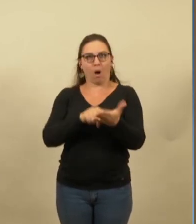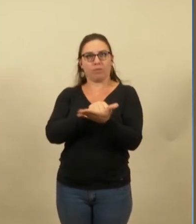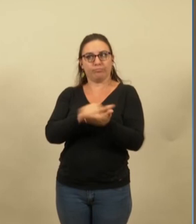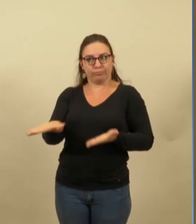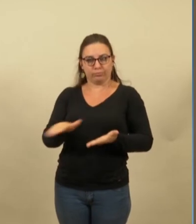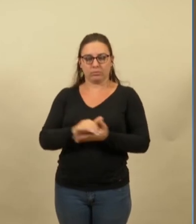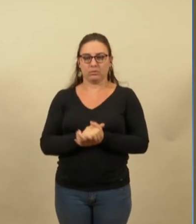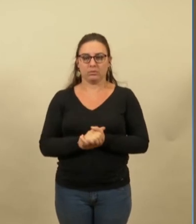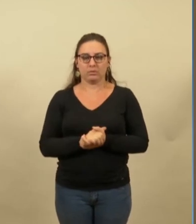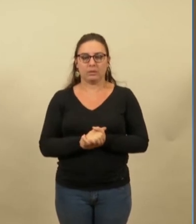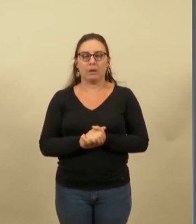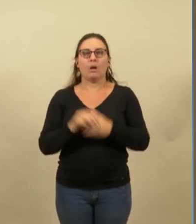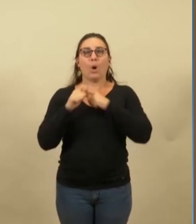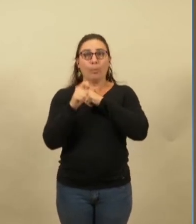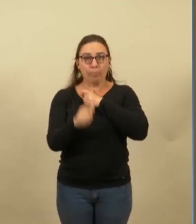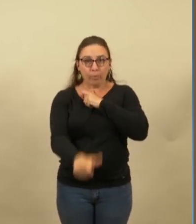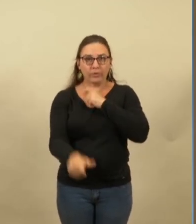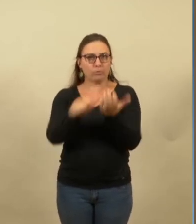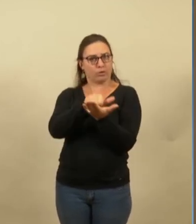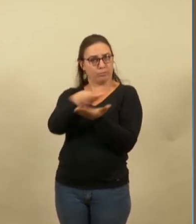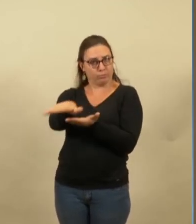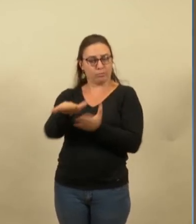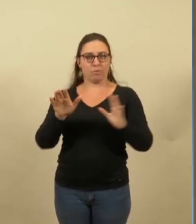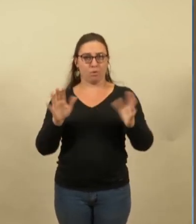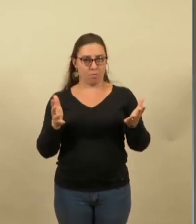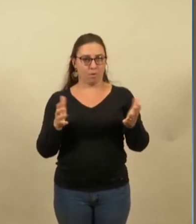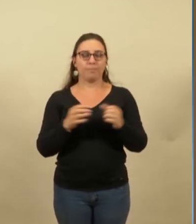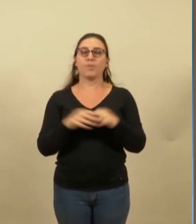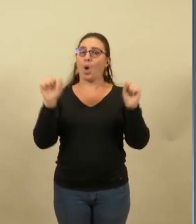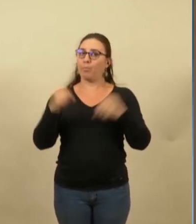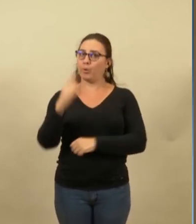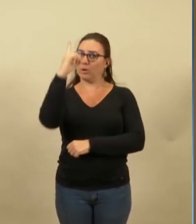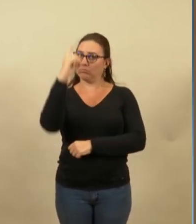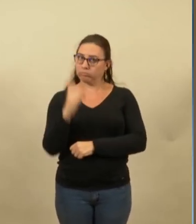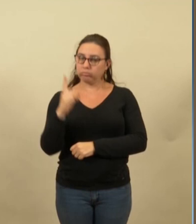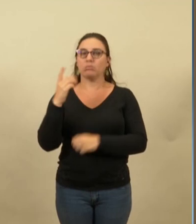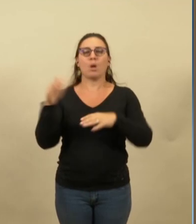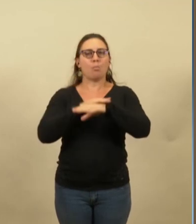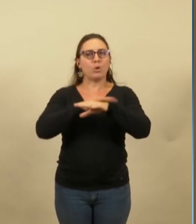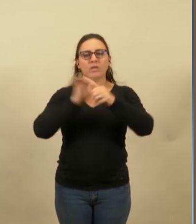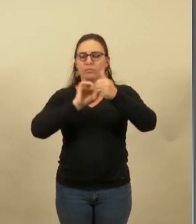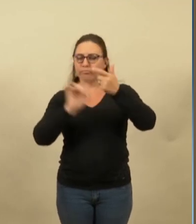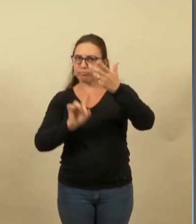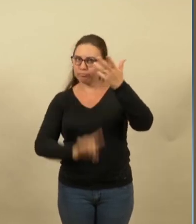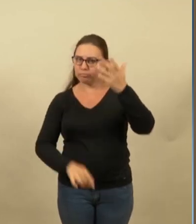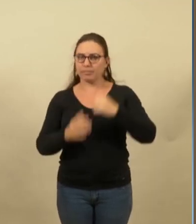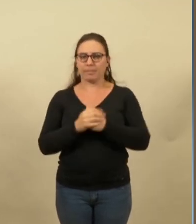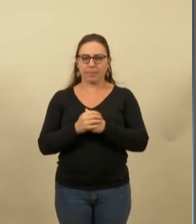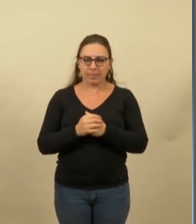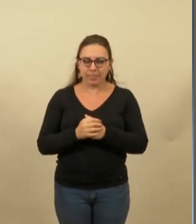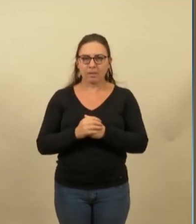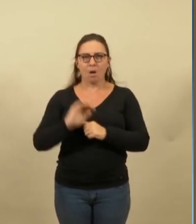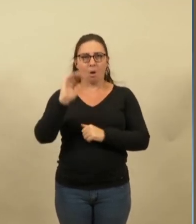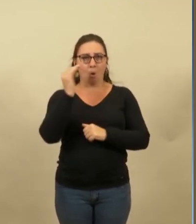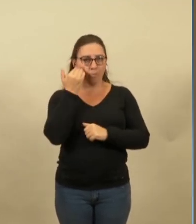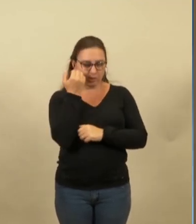la procédure de révocation donc des élus pour être déclenchées sur différents motifs la désobéissance